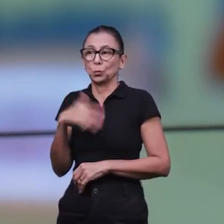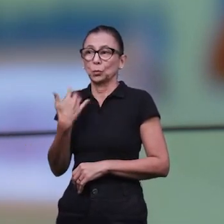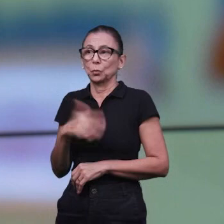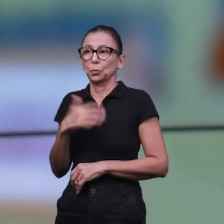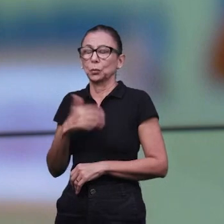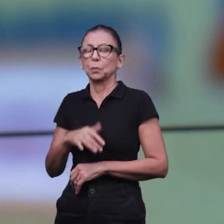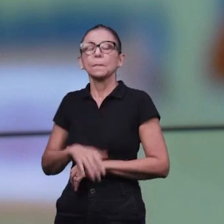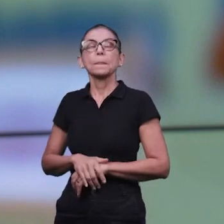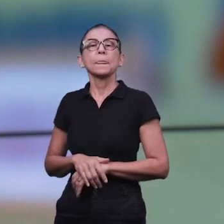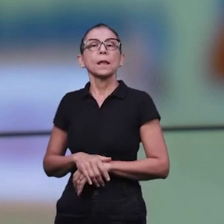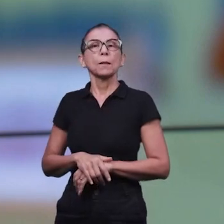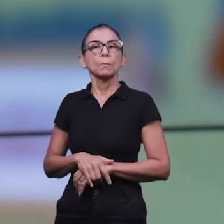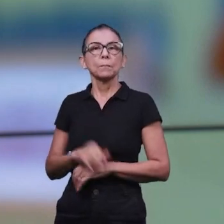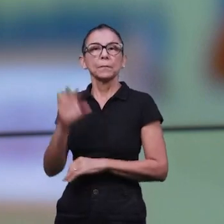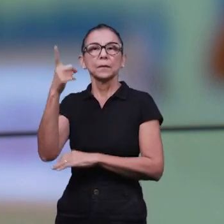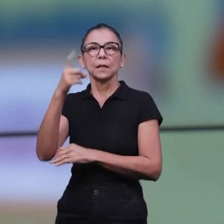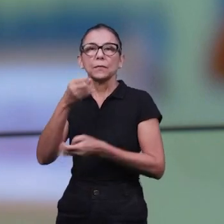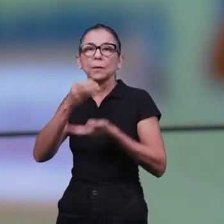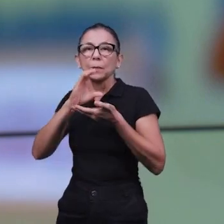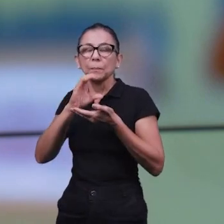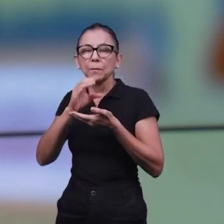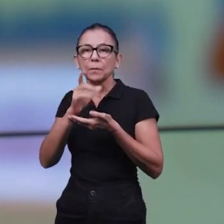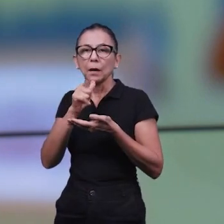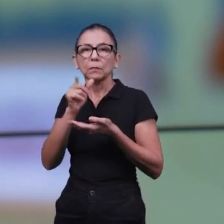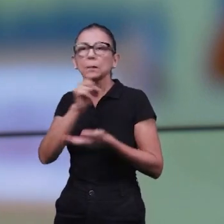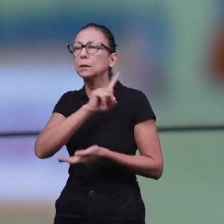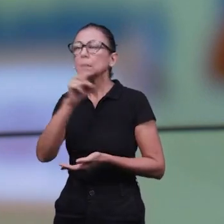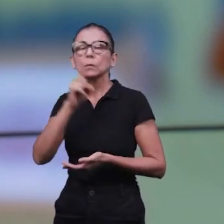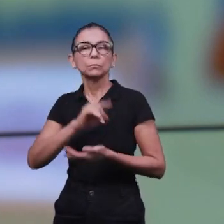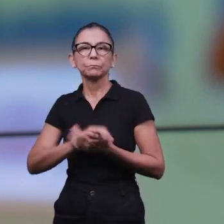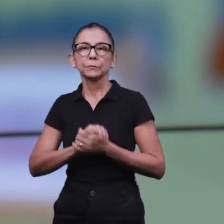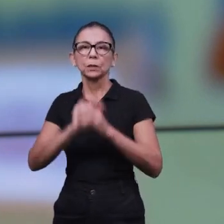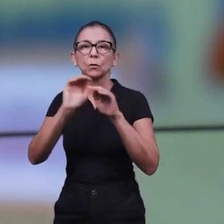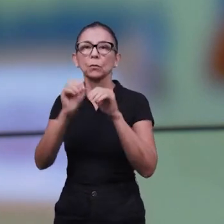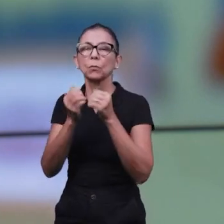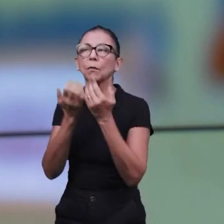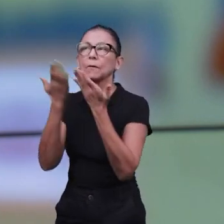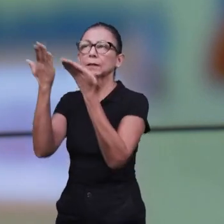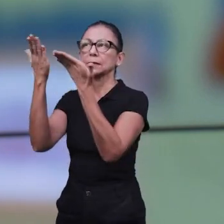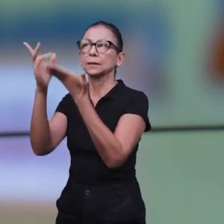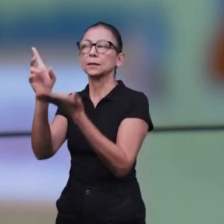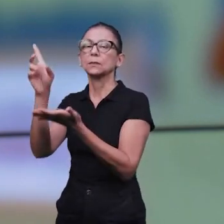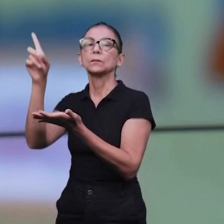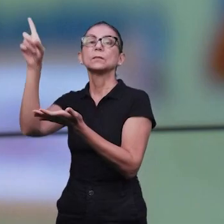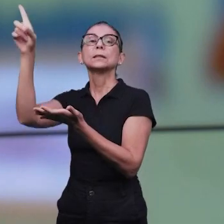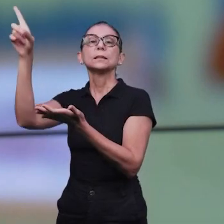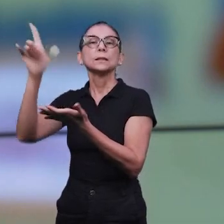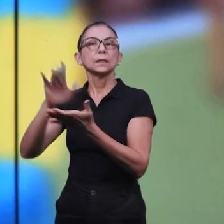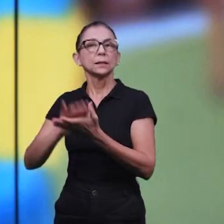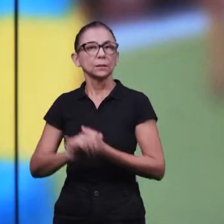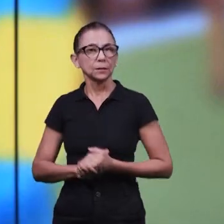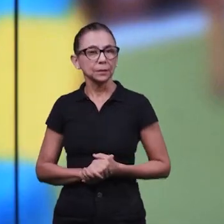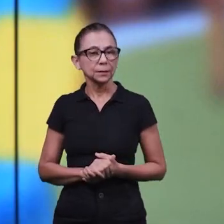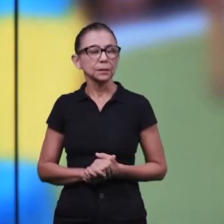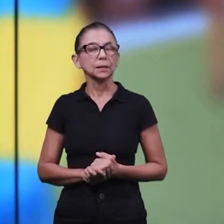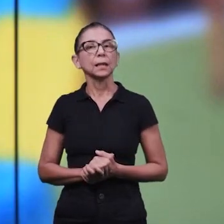l'eau. Il a fait mieux que ça. Il a versé cette eau comme une offrande d'adoration au Seigneur